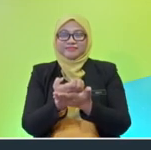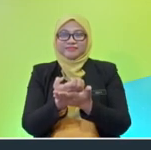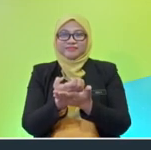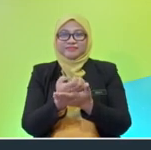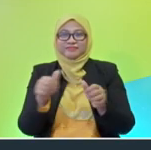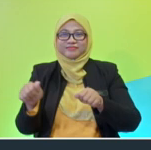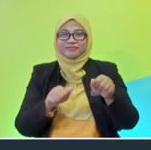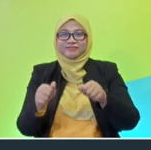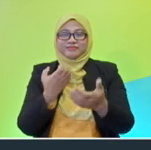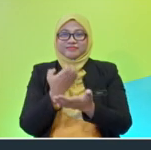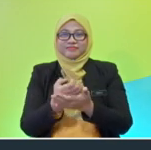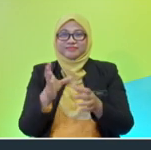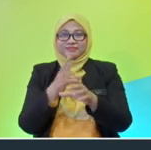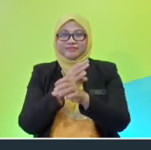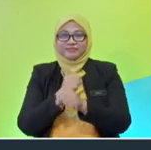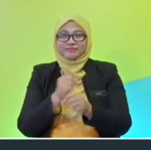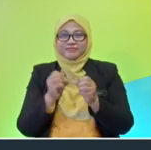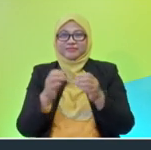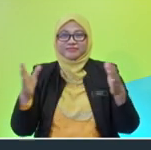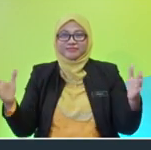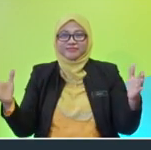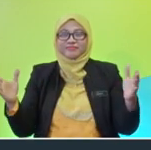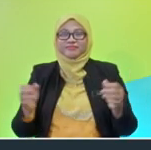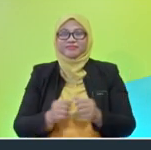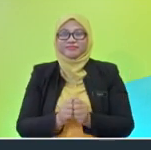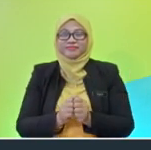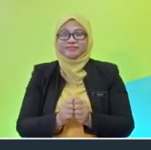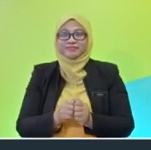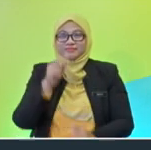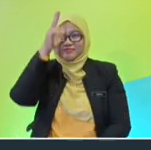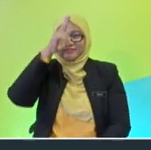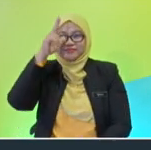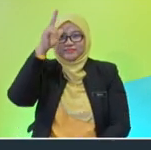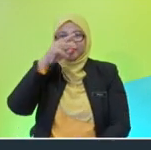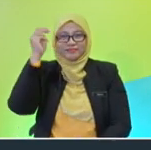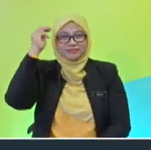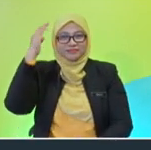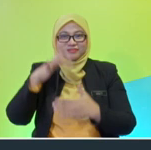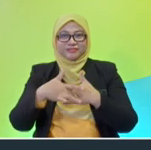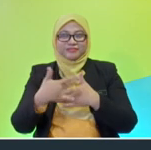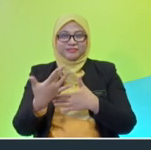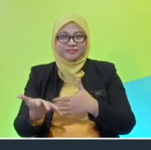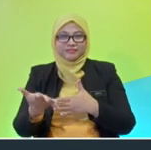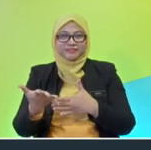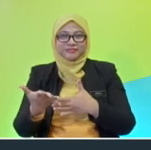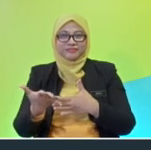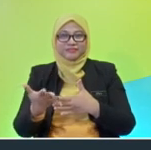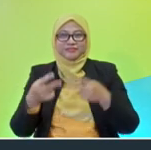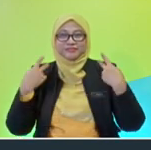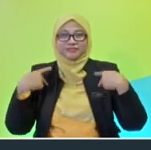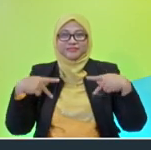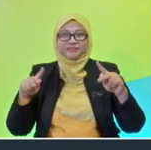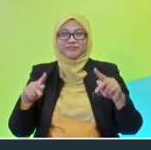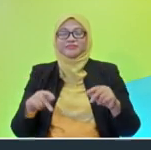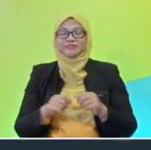ekonomi dapat dikembangkan Kerajaan Melayu awal memasarkan barang dagangan